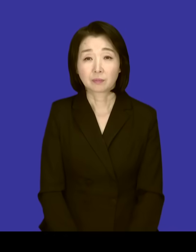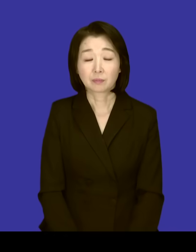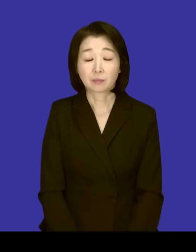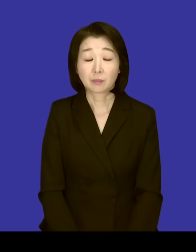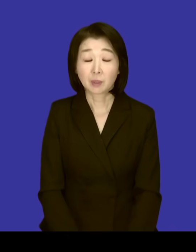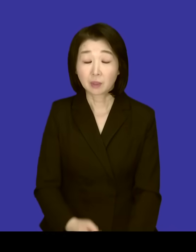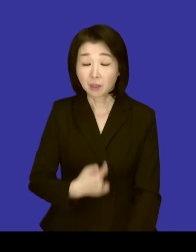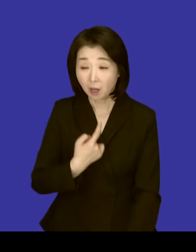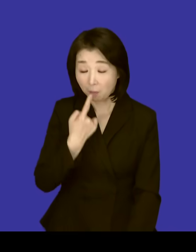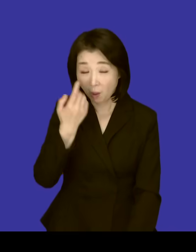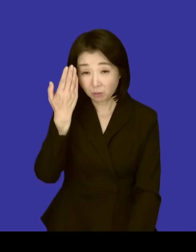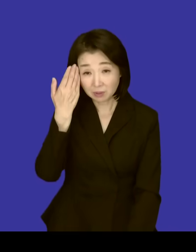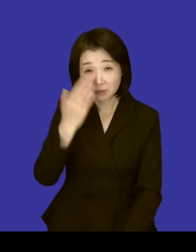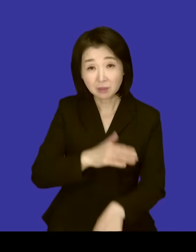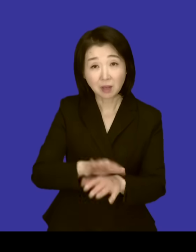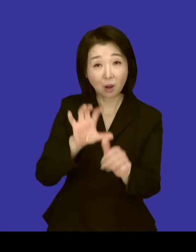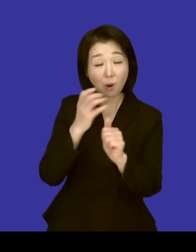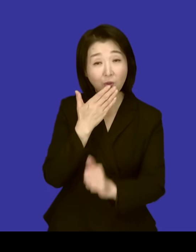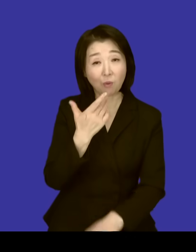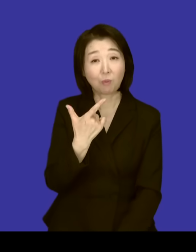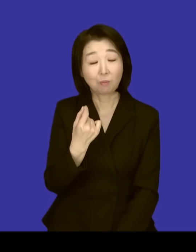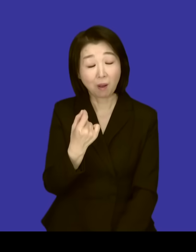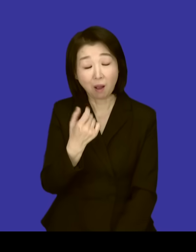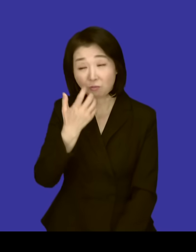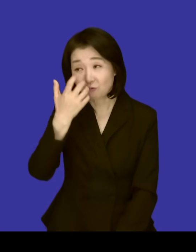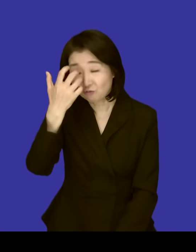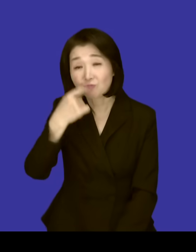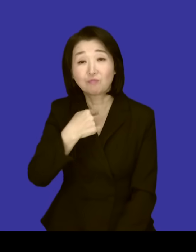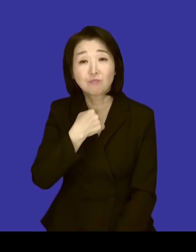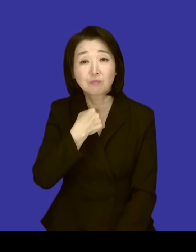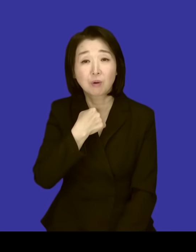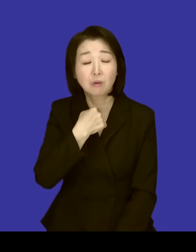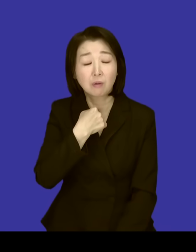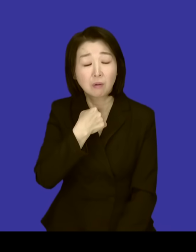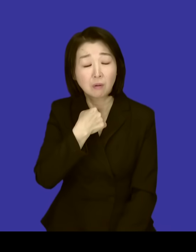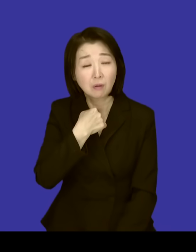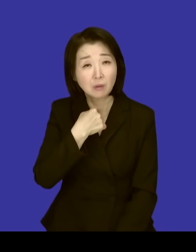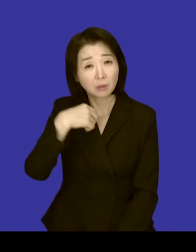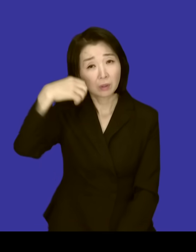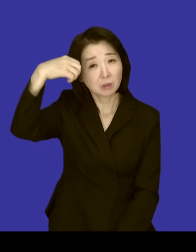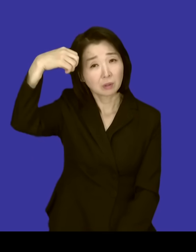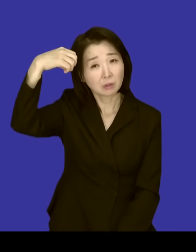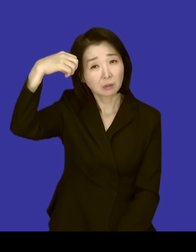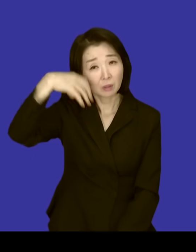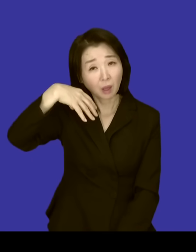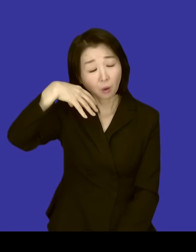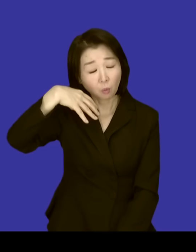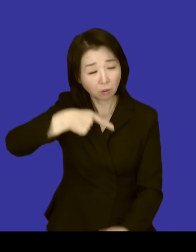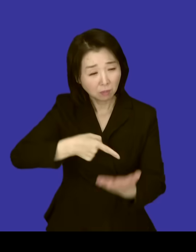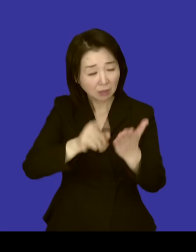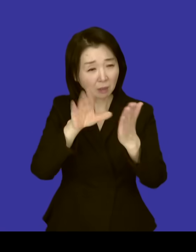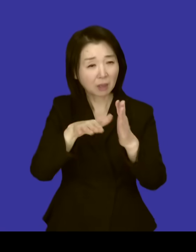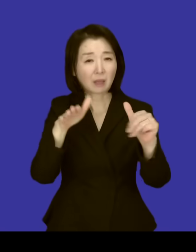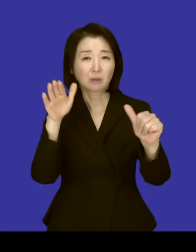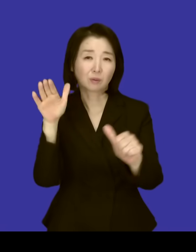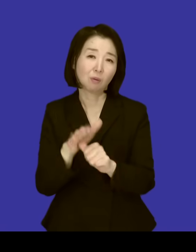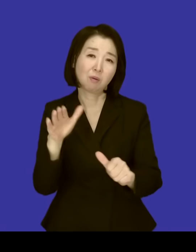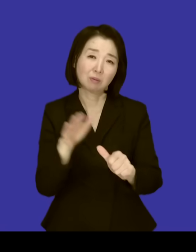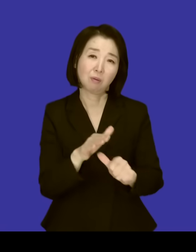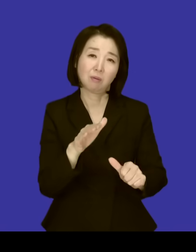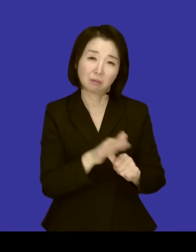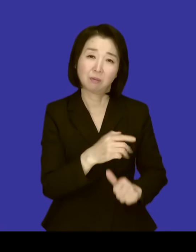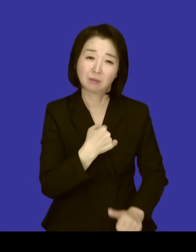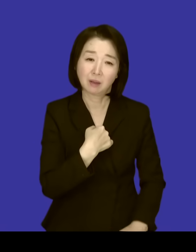내가 배운 지식을 잘 활용할 수 있겠다 해서 그런 꿈을 꿨는데 이상하게도 대학원을 쓸 때마다 떨어뜨리시는 거예요.